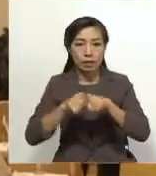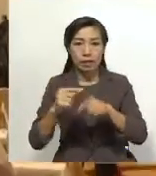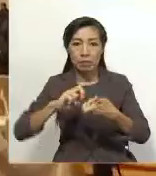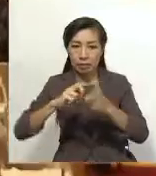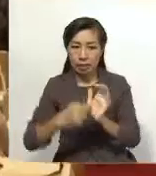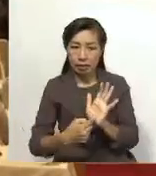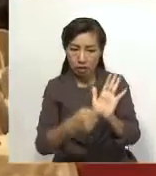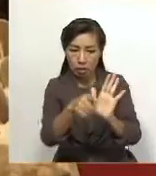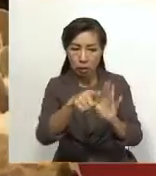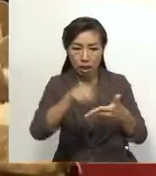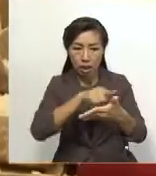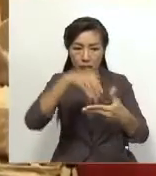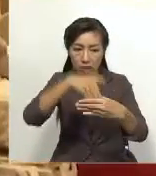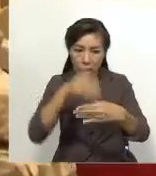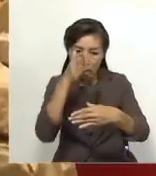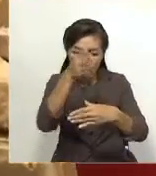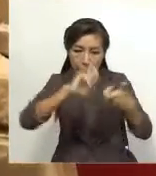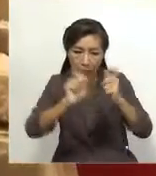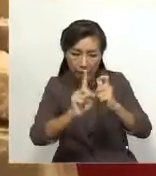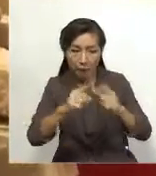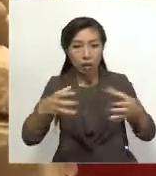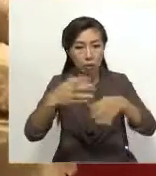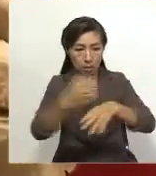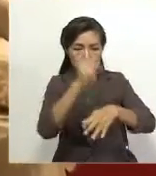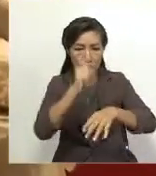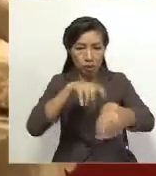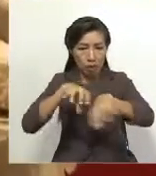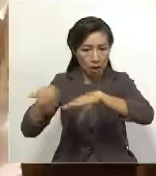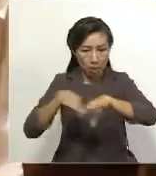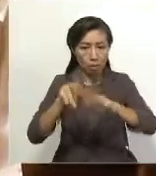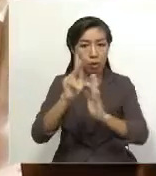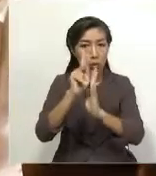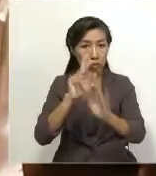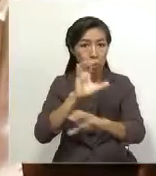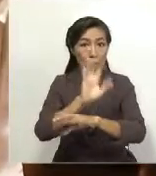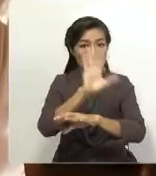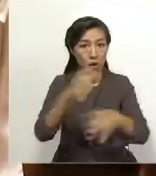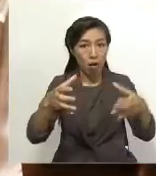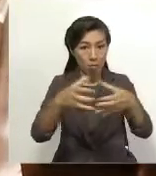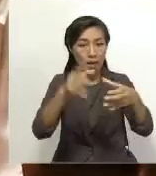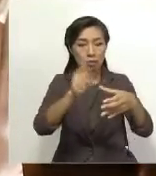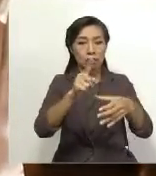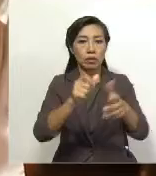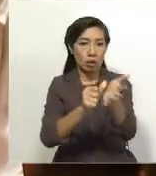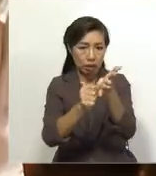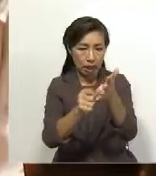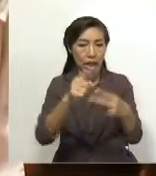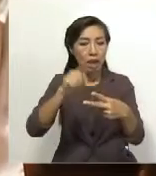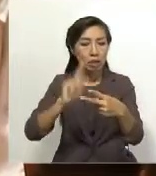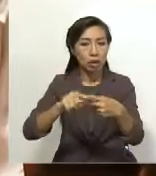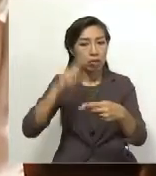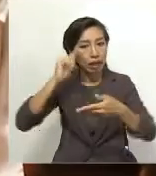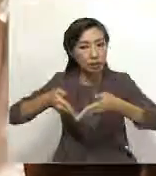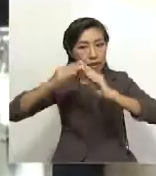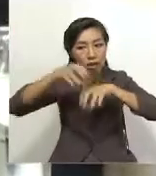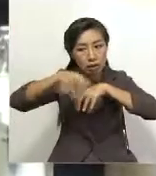และสิ่งที่พรรคการเมืองต้องมีการเตรียมตัวเอาไว้ในการประชุมใหญ่เพื่อแก้ไขข้อบังคับพรรคมีการจัดตั้งสาขาการหาสมาชิกพรรค